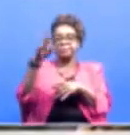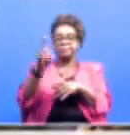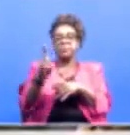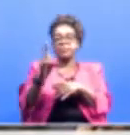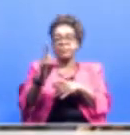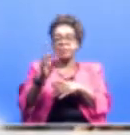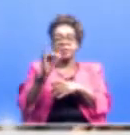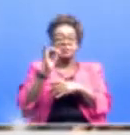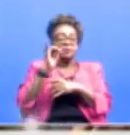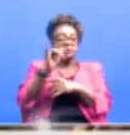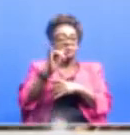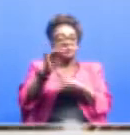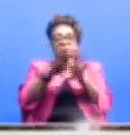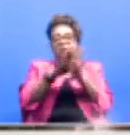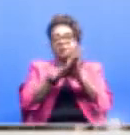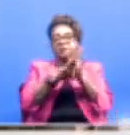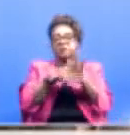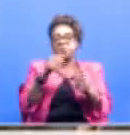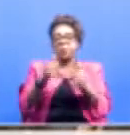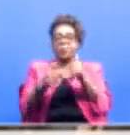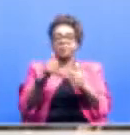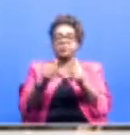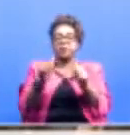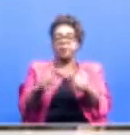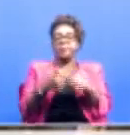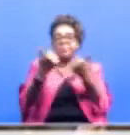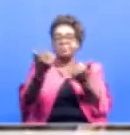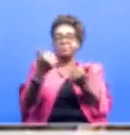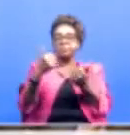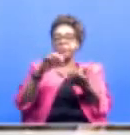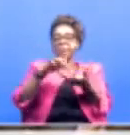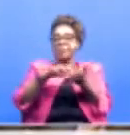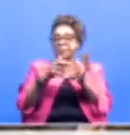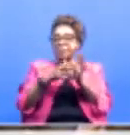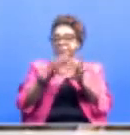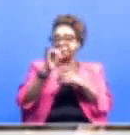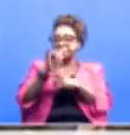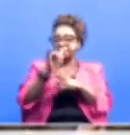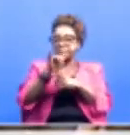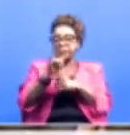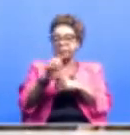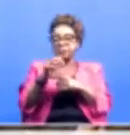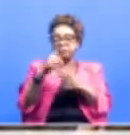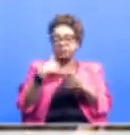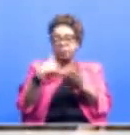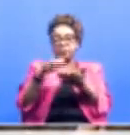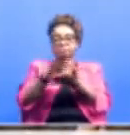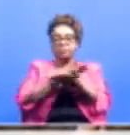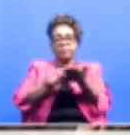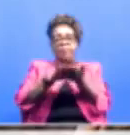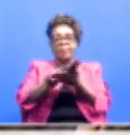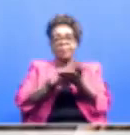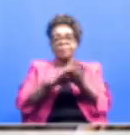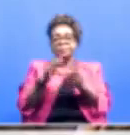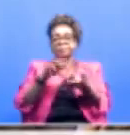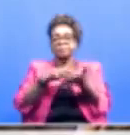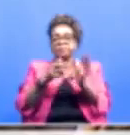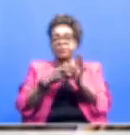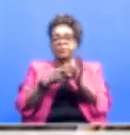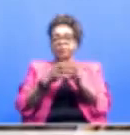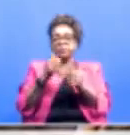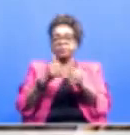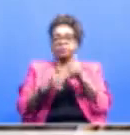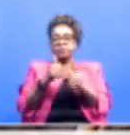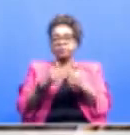ya UNEA 6 leo ni kuangalia jinsi uharibifu wa mazingira unaweza kusitishwa, ikizingatiwa kwa uharibifu wa mazingira ni mojawapo ya majanga ambayo